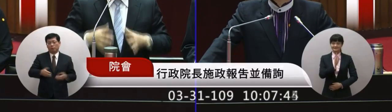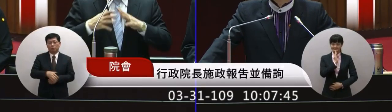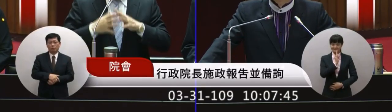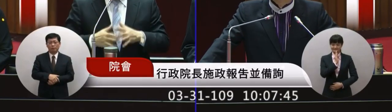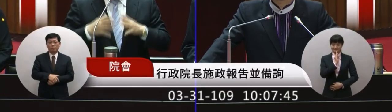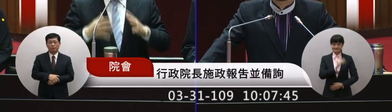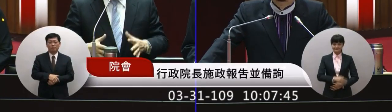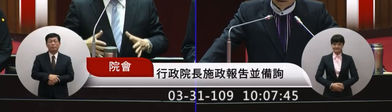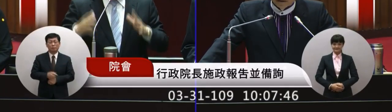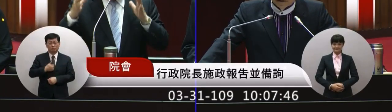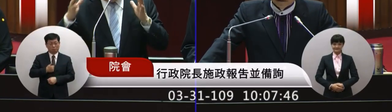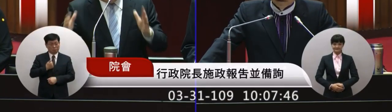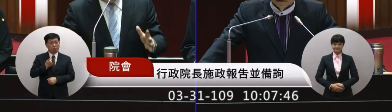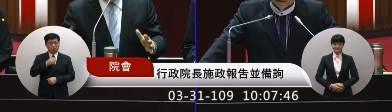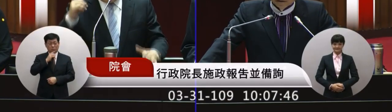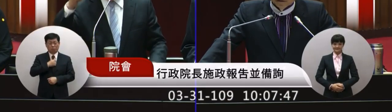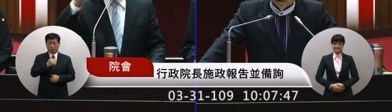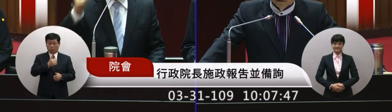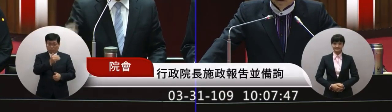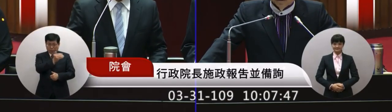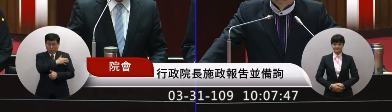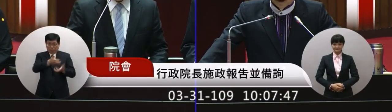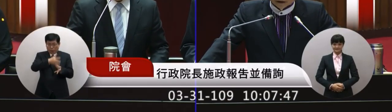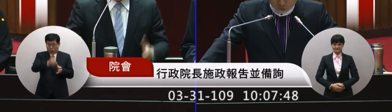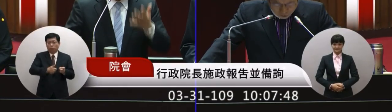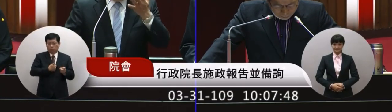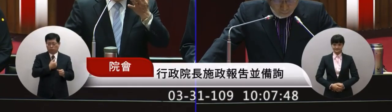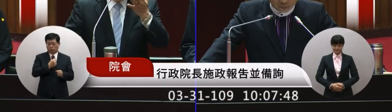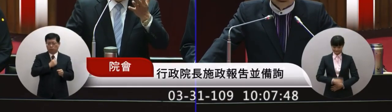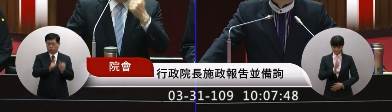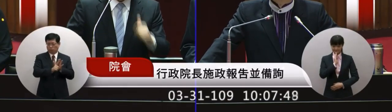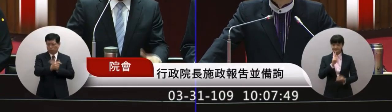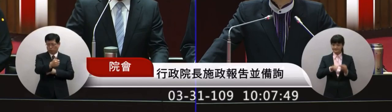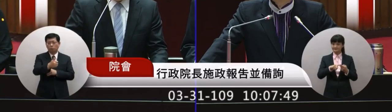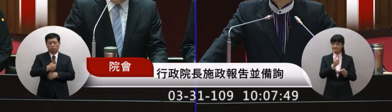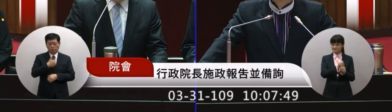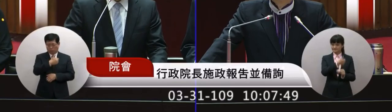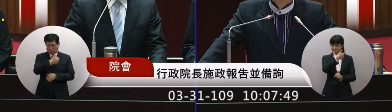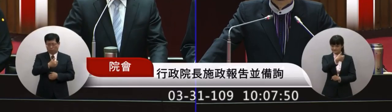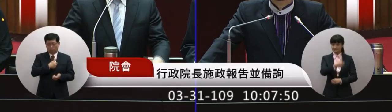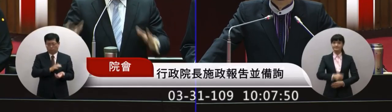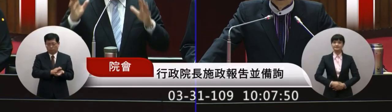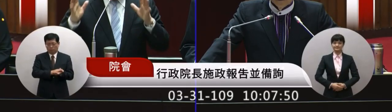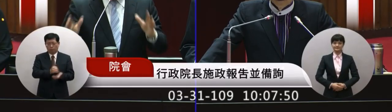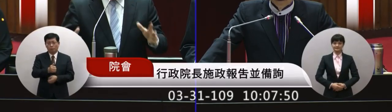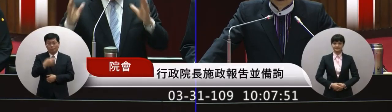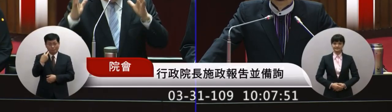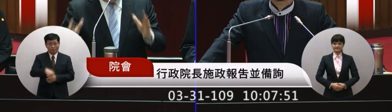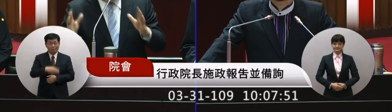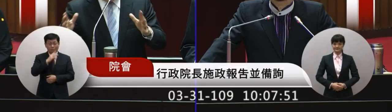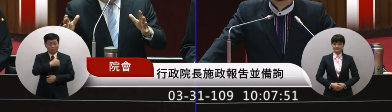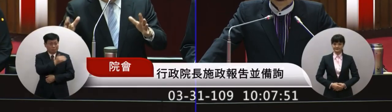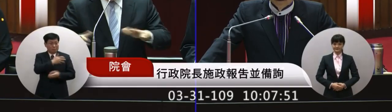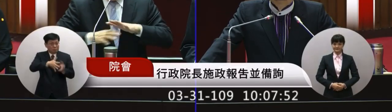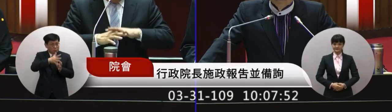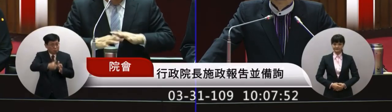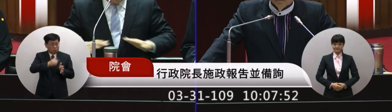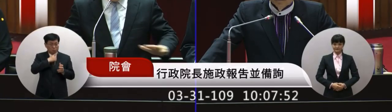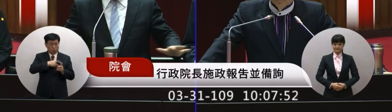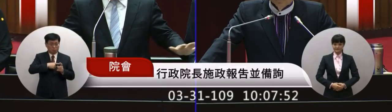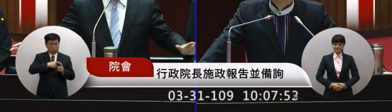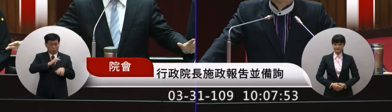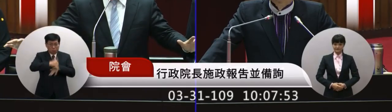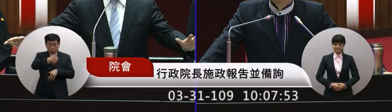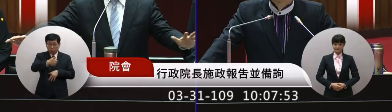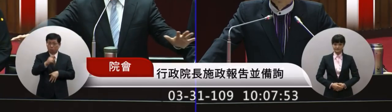吼、啊。是啊是啊。 所以其实陈时中确实做了足好 阿妈， 感谢甲肯定。哎。啊，其实陈时中要做好，